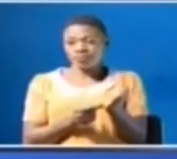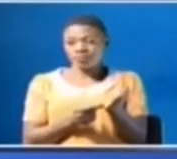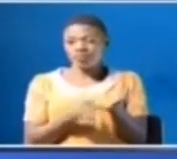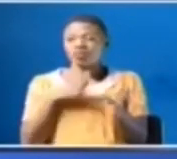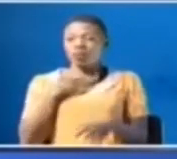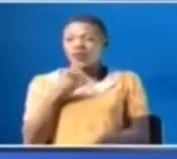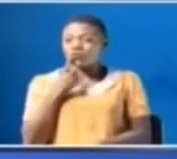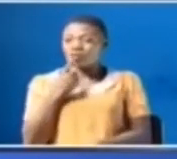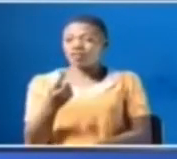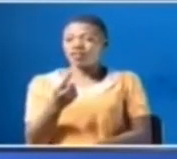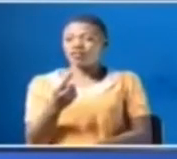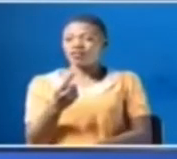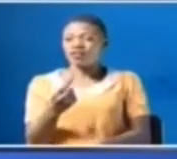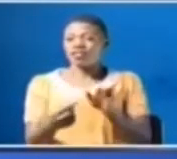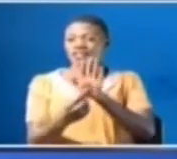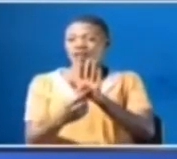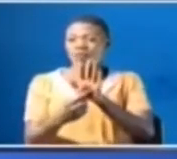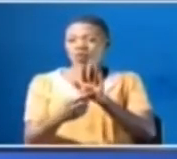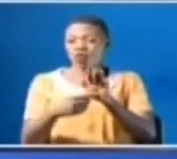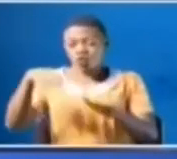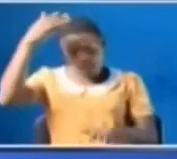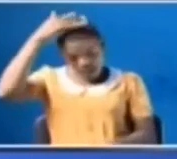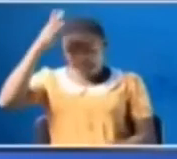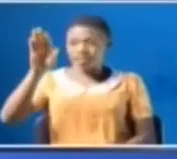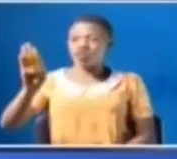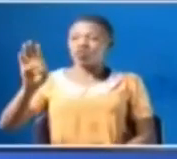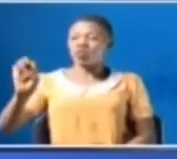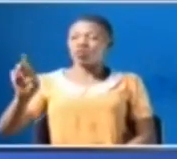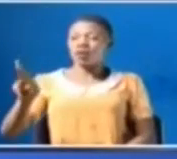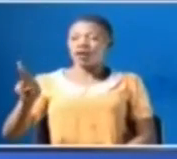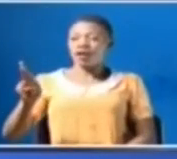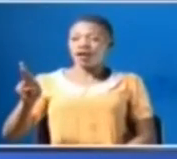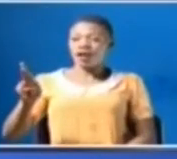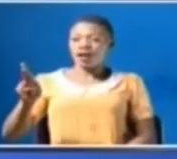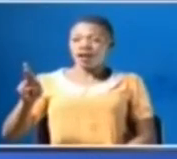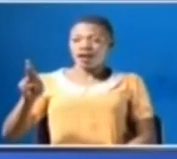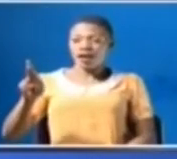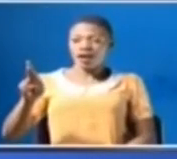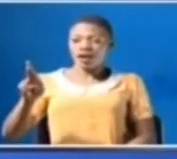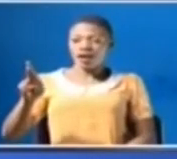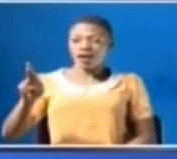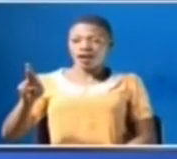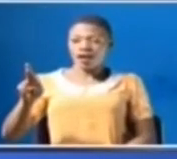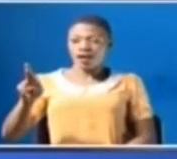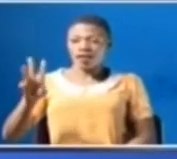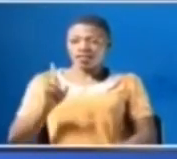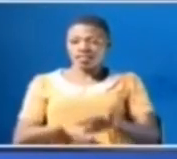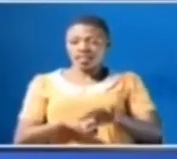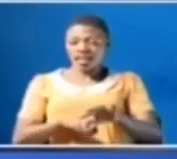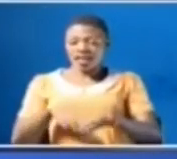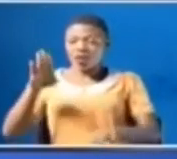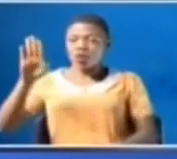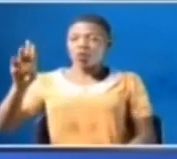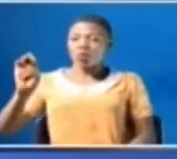kutaja mfano wa Uber. Kama Bwana Nicholas, sijui kama unakumbuka Uber wakati waliingia